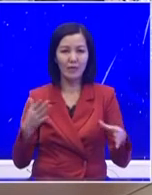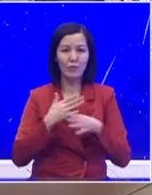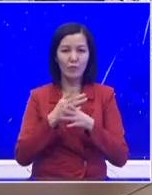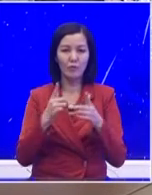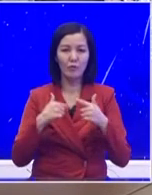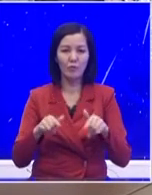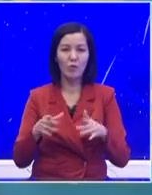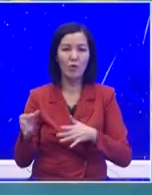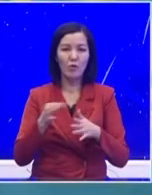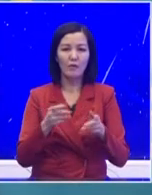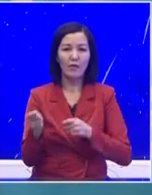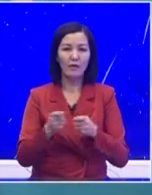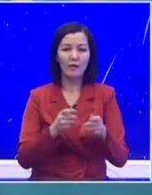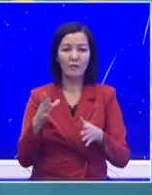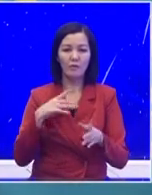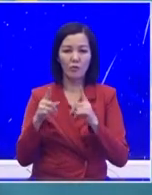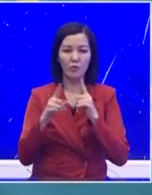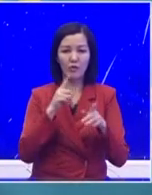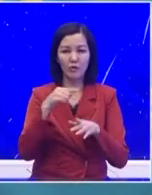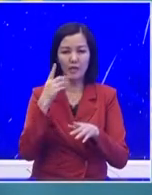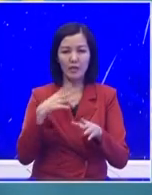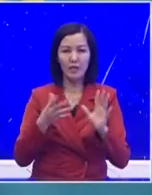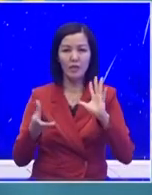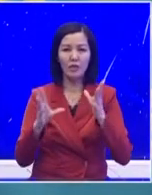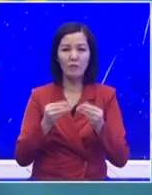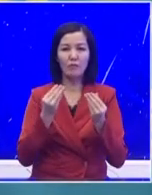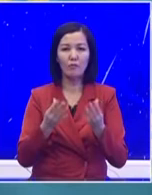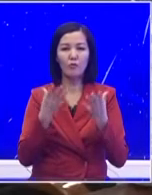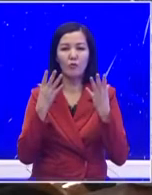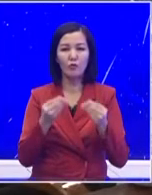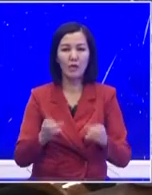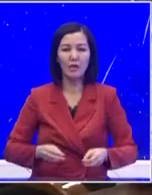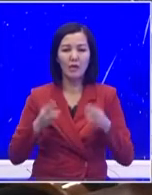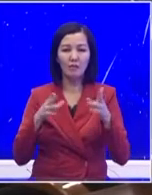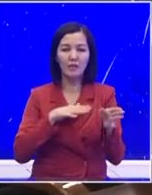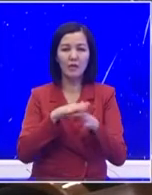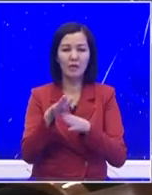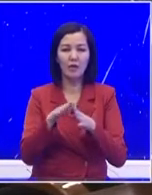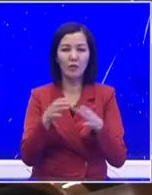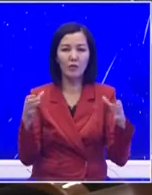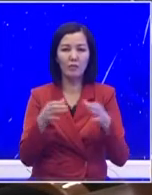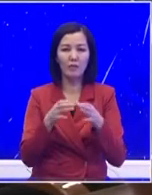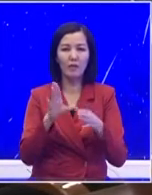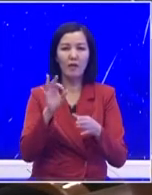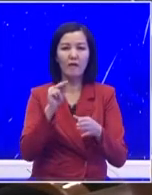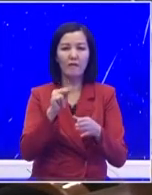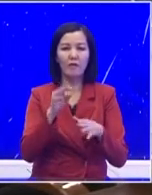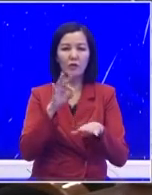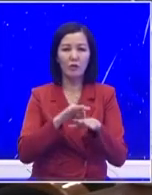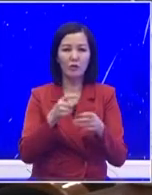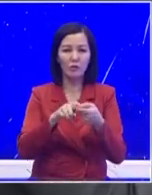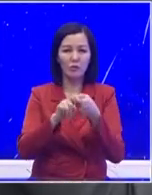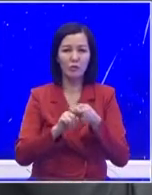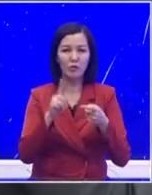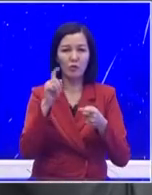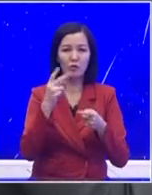ұйымдастыру жөніндегі облыстық әкімдікте өткен отырыста айтылды. Жалпы бүгінгі күні қылмыстық атқару жүйесі департаментінде ВИЧ індетін